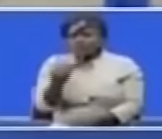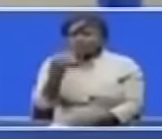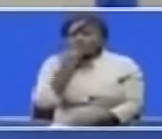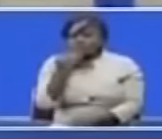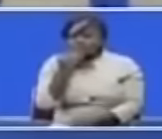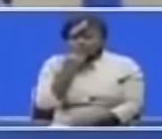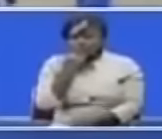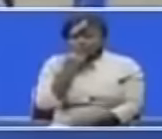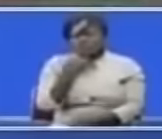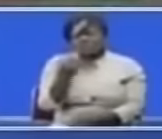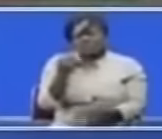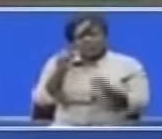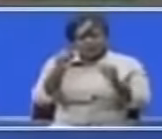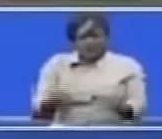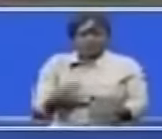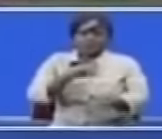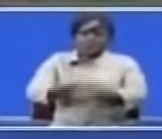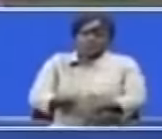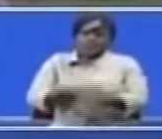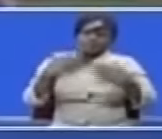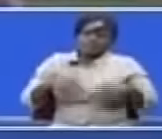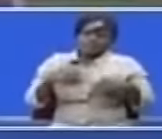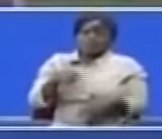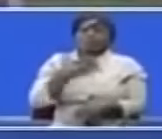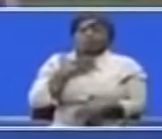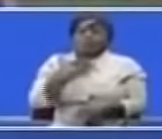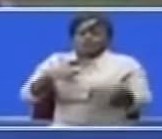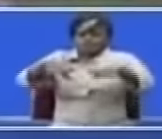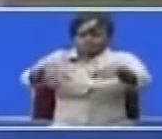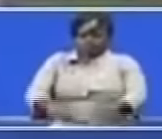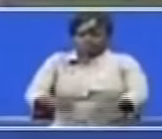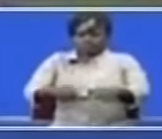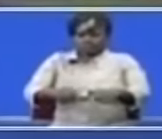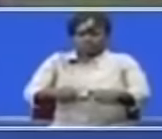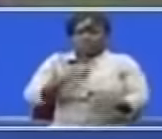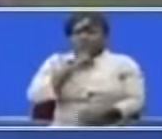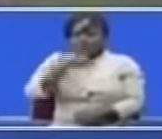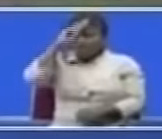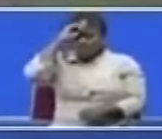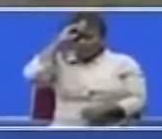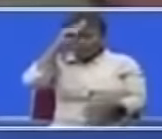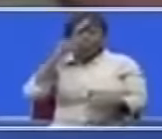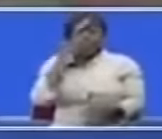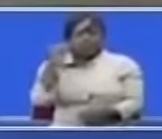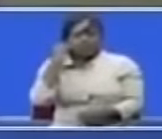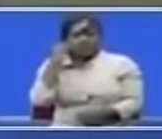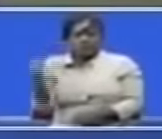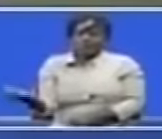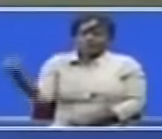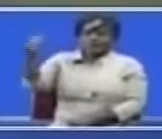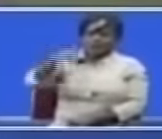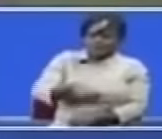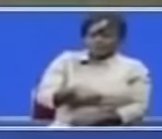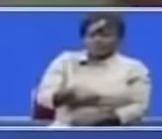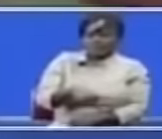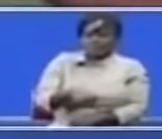chakula ni muhali kupatikana. Wala ambao wana claim kwamba wanataka ku take over this school watoke nje kule nje, na